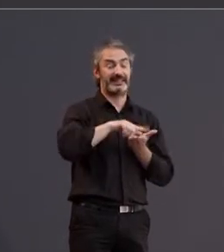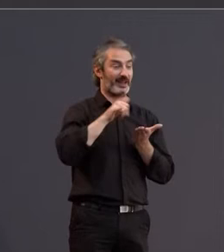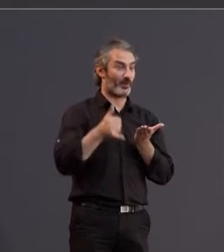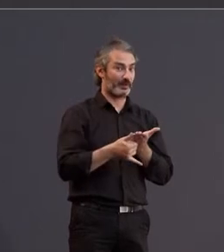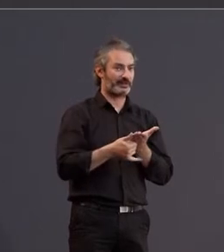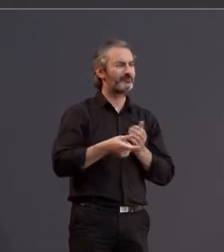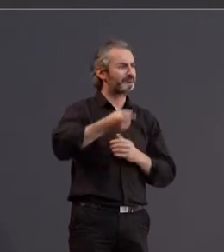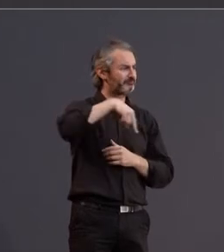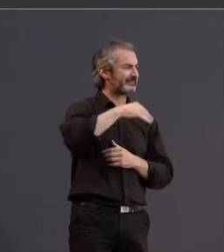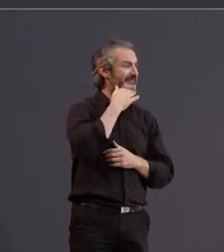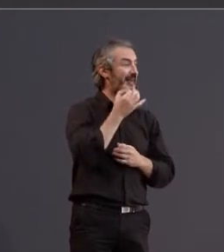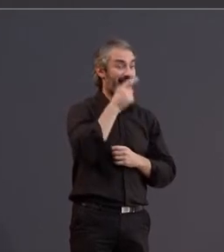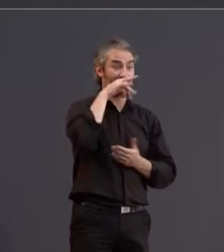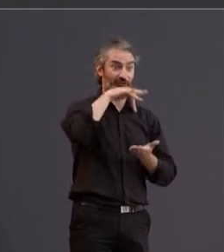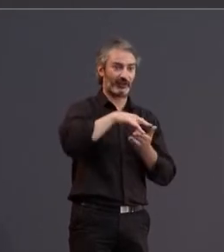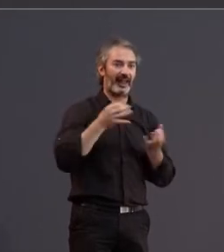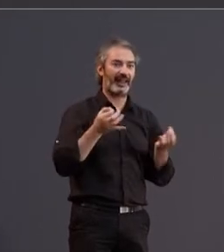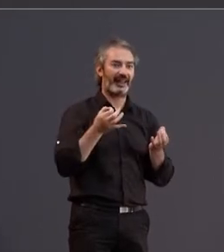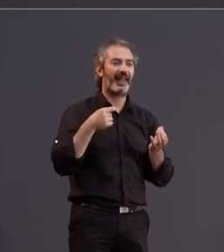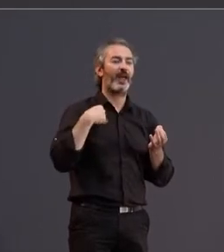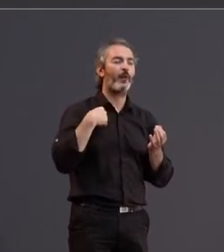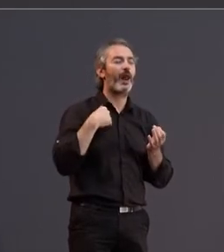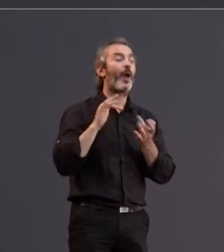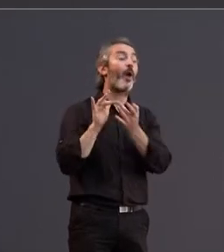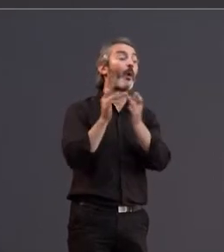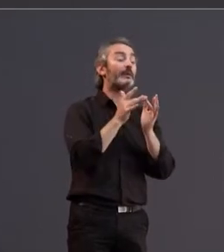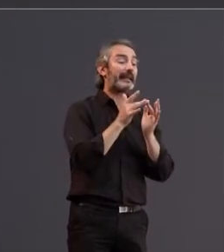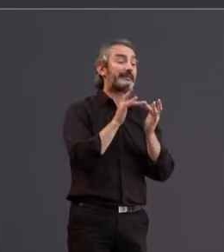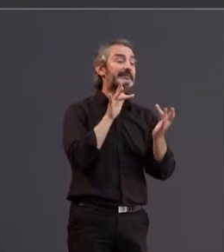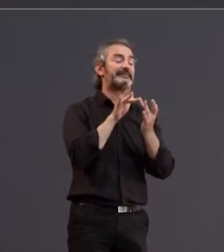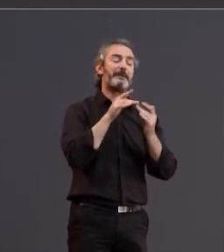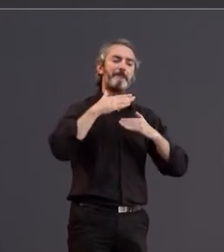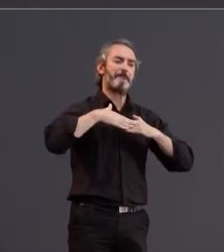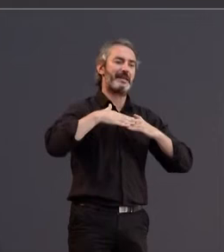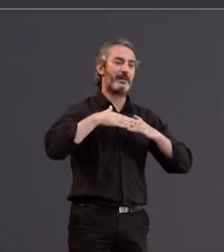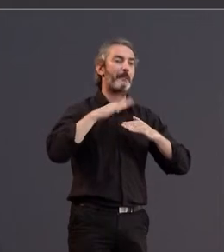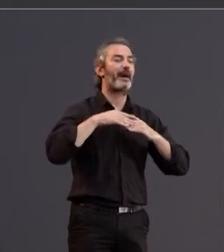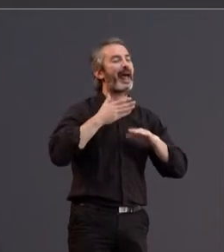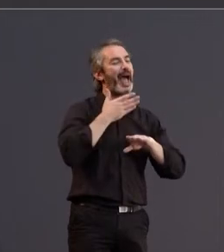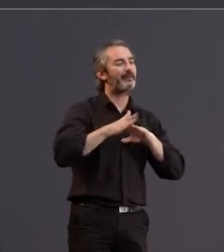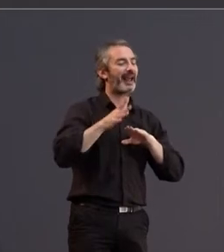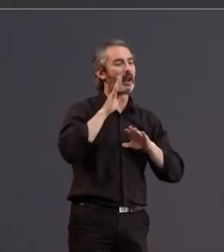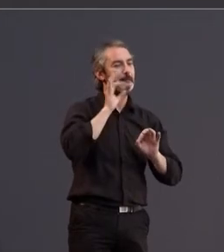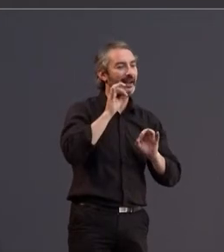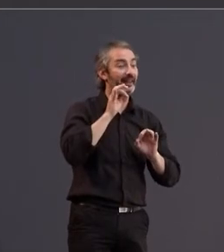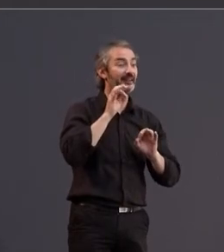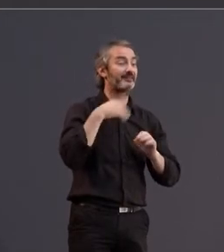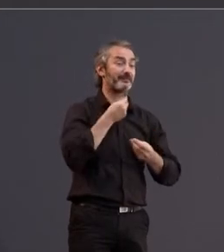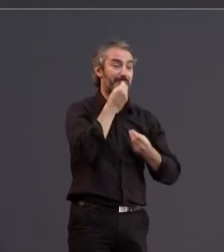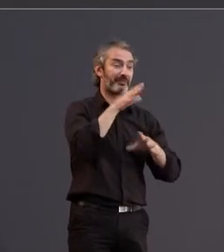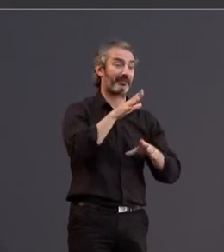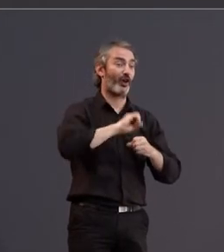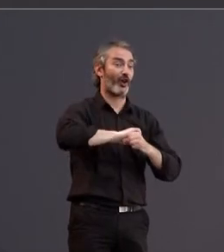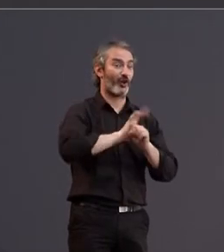Com sabeu, aquest any hem d'evitar al màxim els contactes interpersonals per prevenir els riscos de transmissió de la